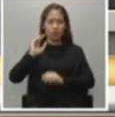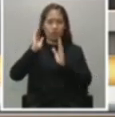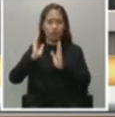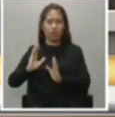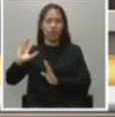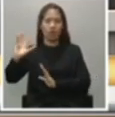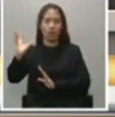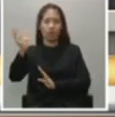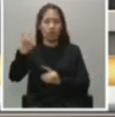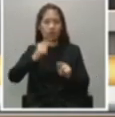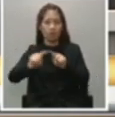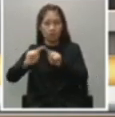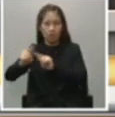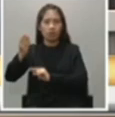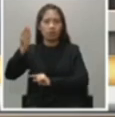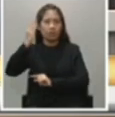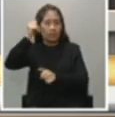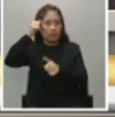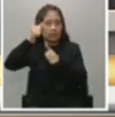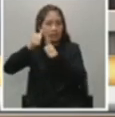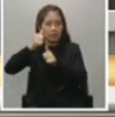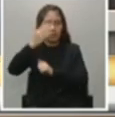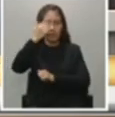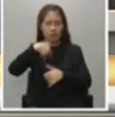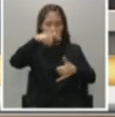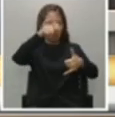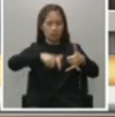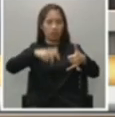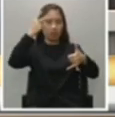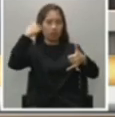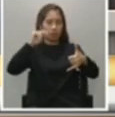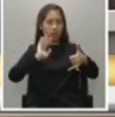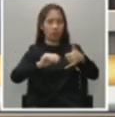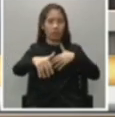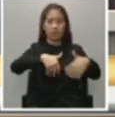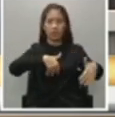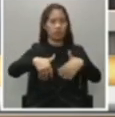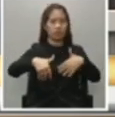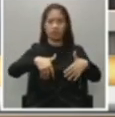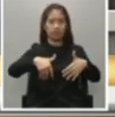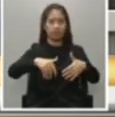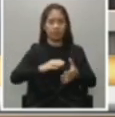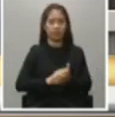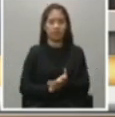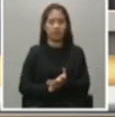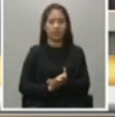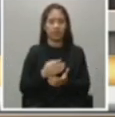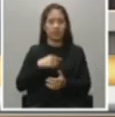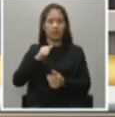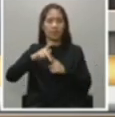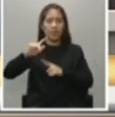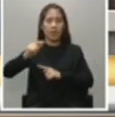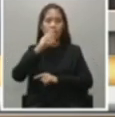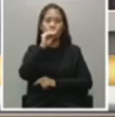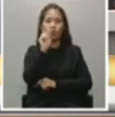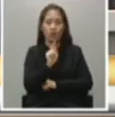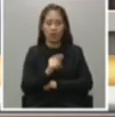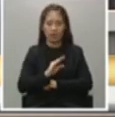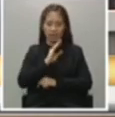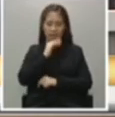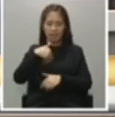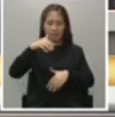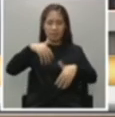ได้เพราะท่านไม่ได้เป็นนายกรัฐมนตรีของประชาชนอย่ามาอ้างว่าถ้าประชาชนไ